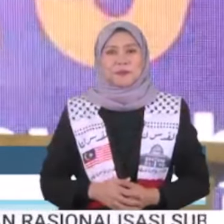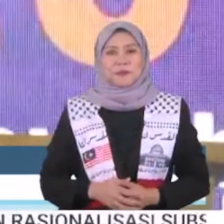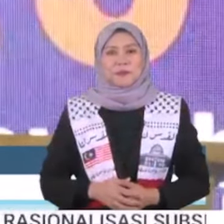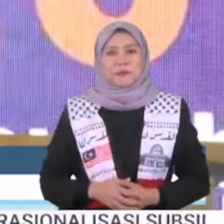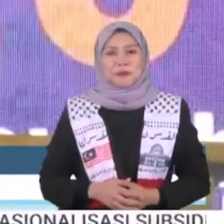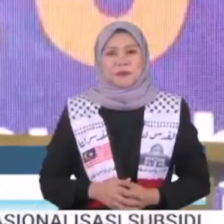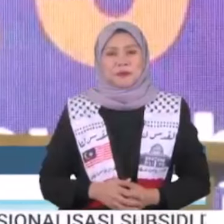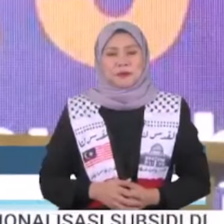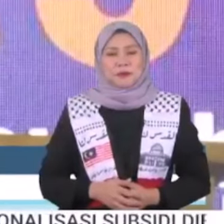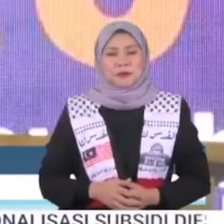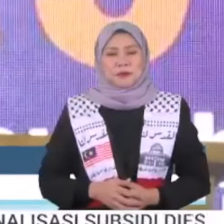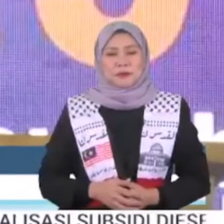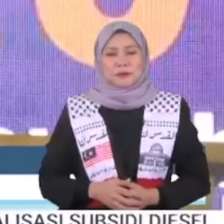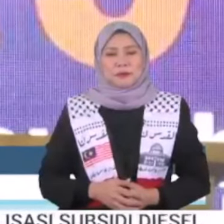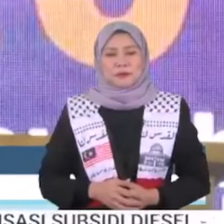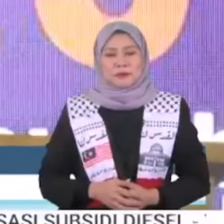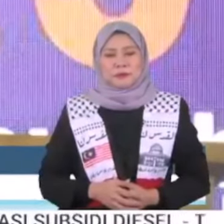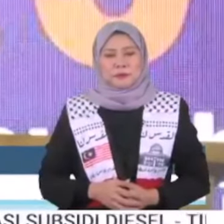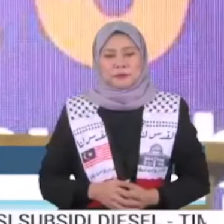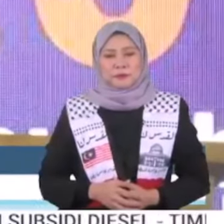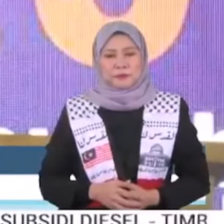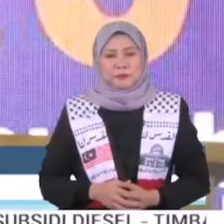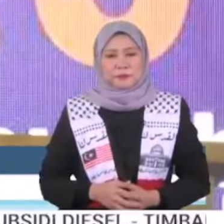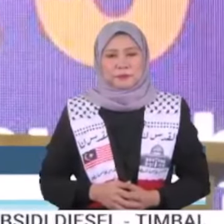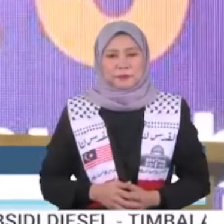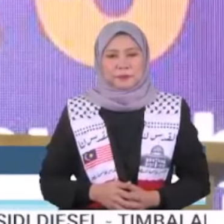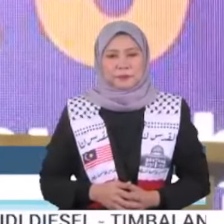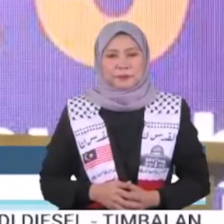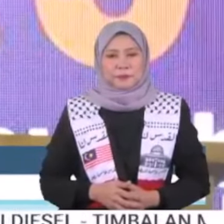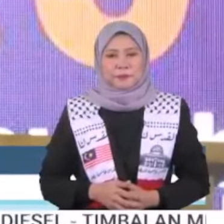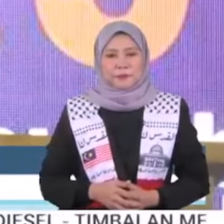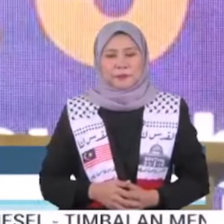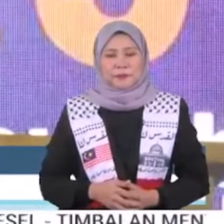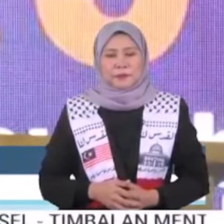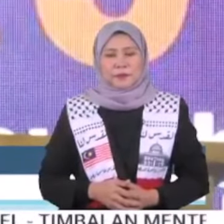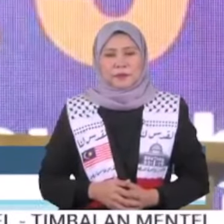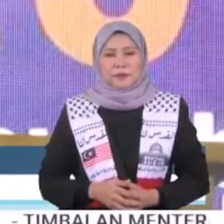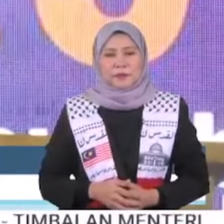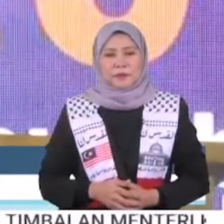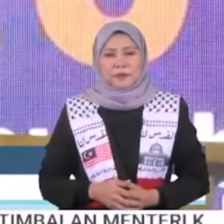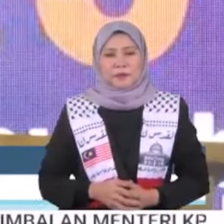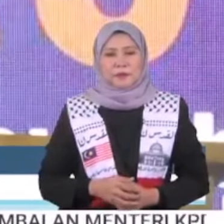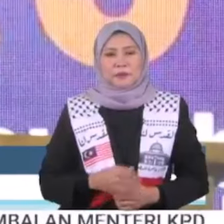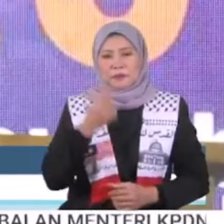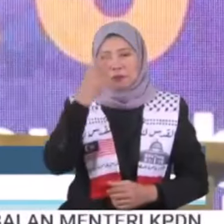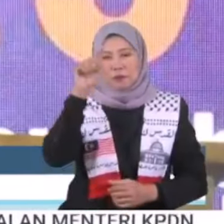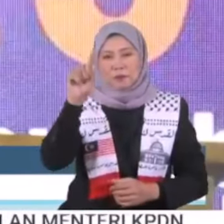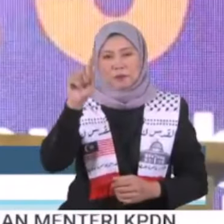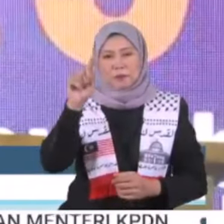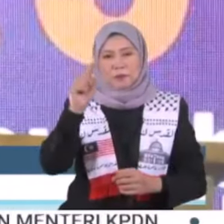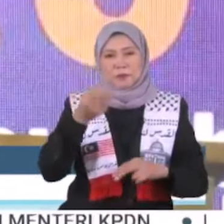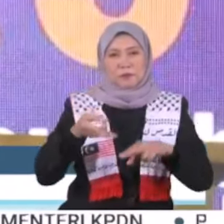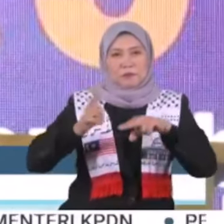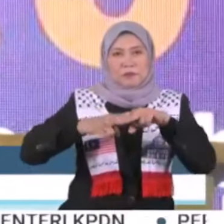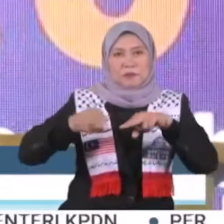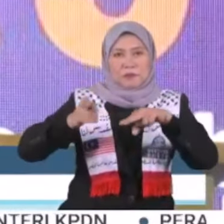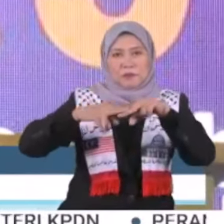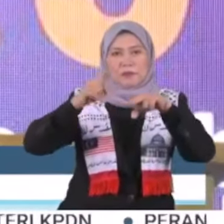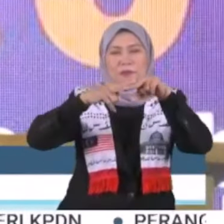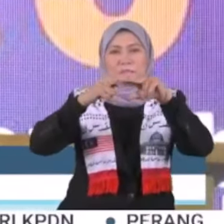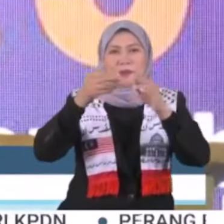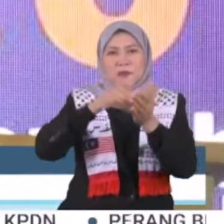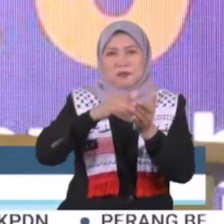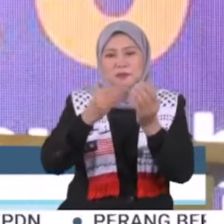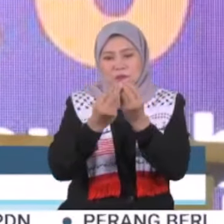Dan hari ini saya cabar Ketua Pengarah MARA dan MARA untuk menggandakan nilai ini.